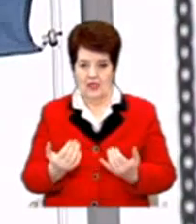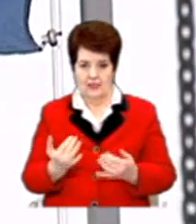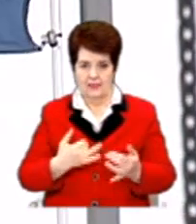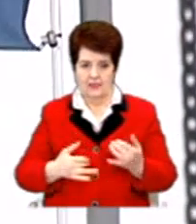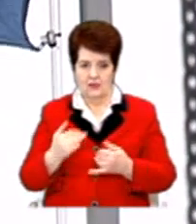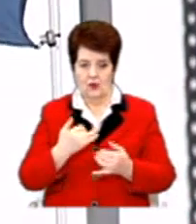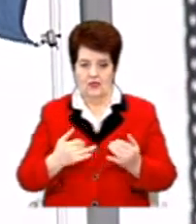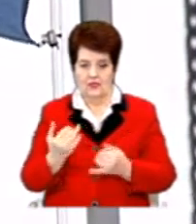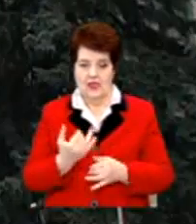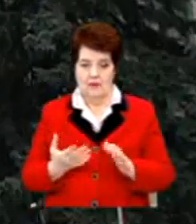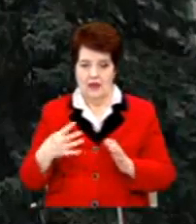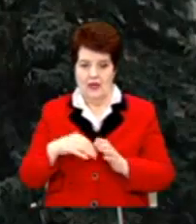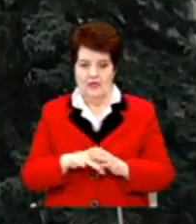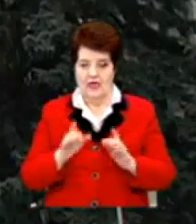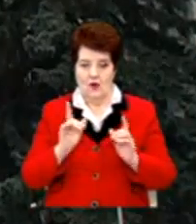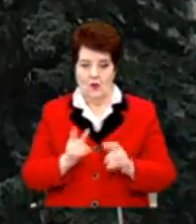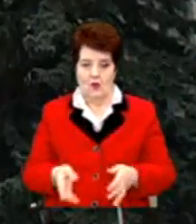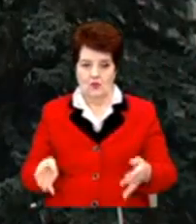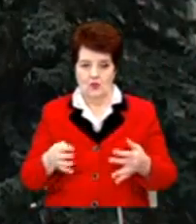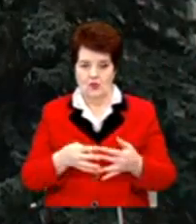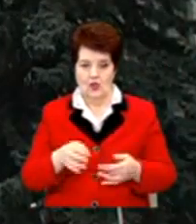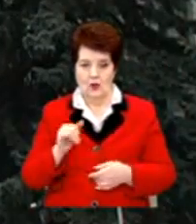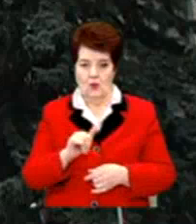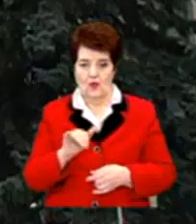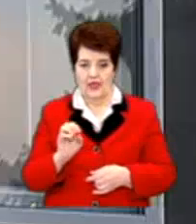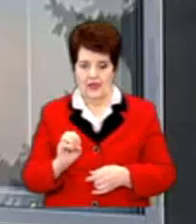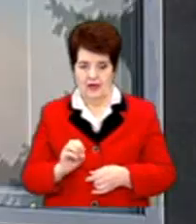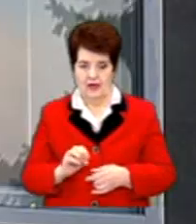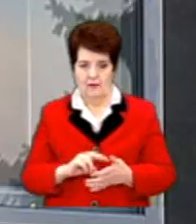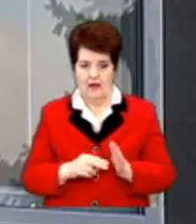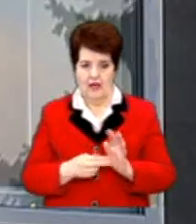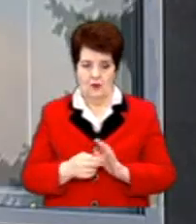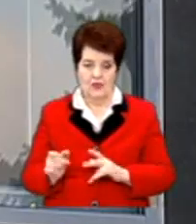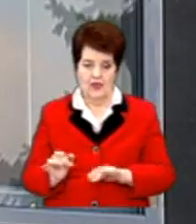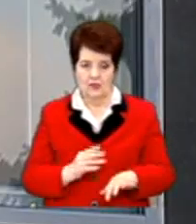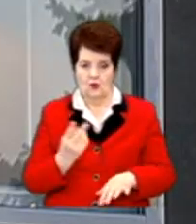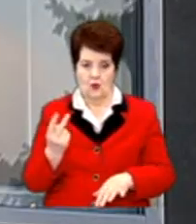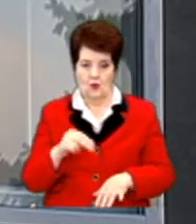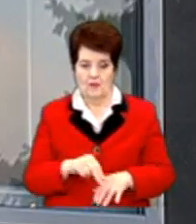discutat și despre implementarea acordului de asociere cu Uniunea Europeană. Planul de acțiuni din anul